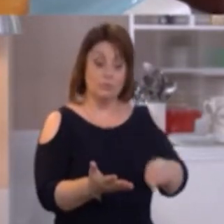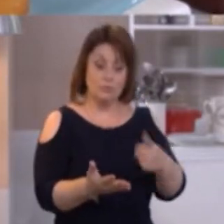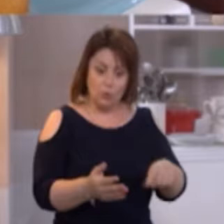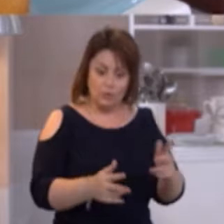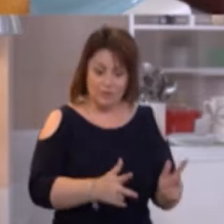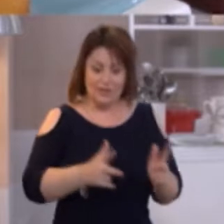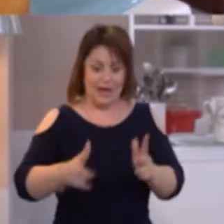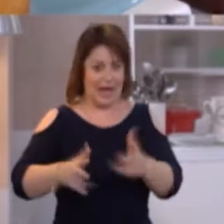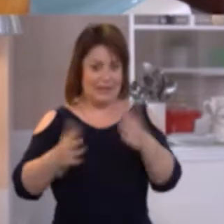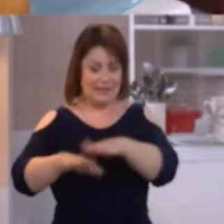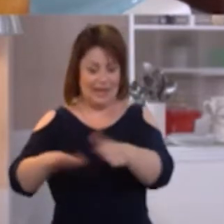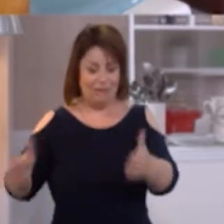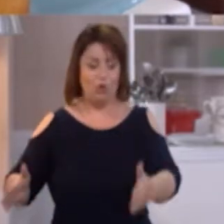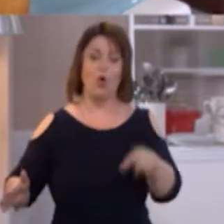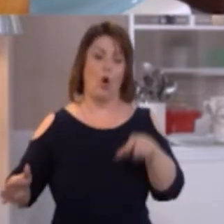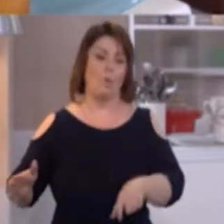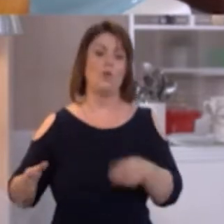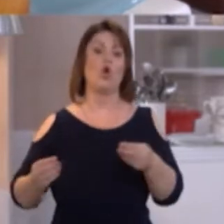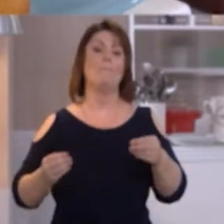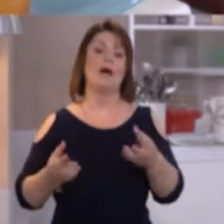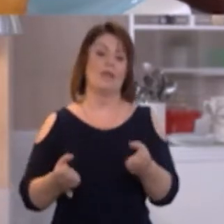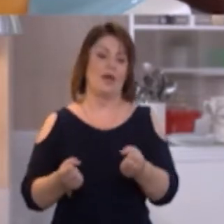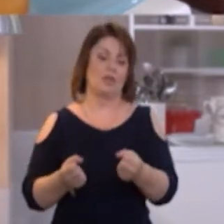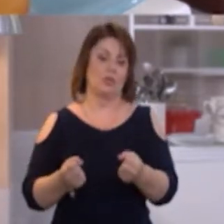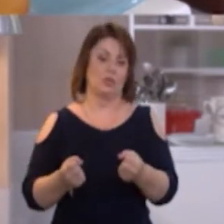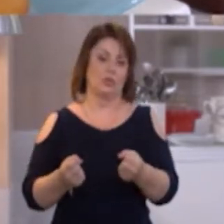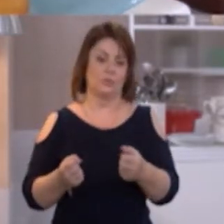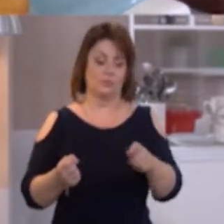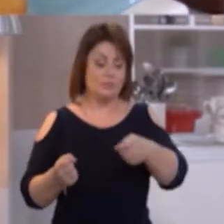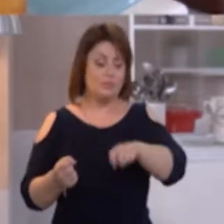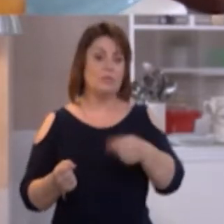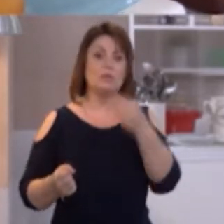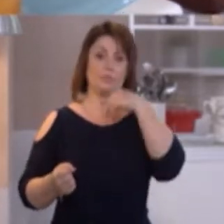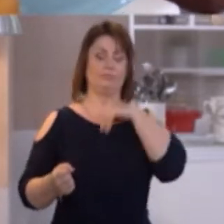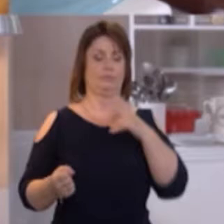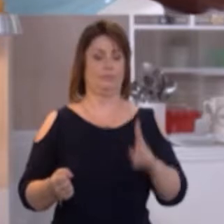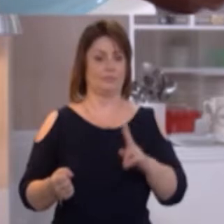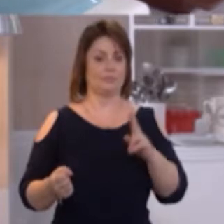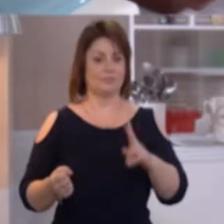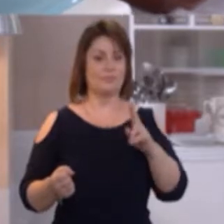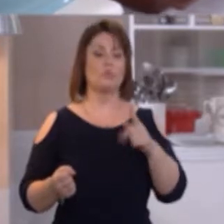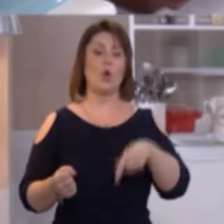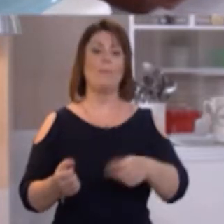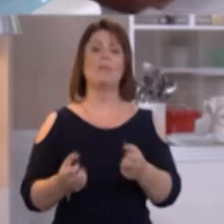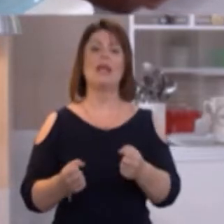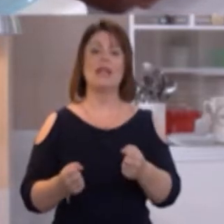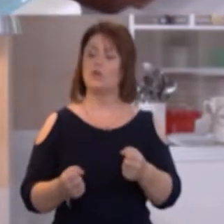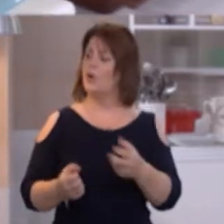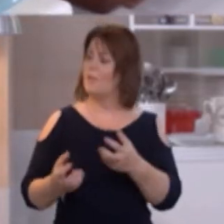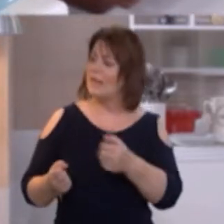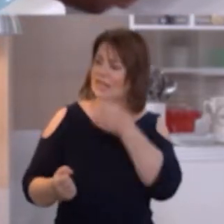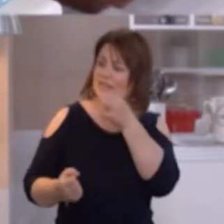essere assolutamente bagnato, perché altrimenti non va giù, non si può servire a... Un bagnato intendi